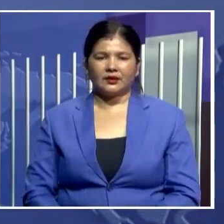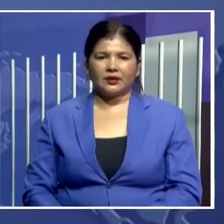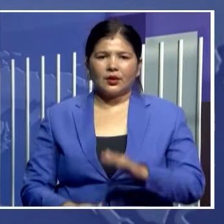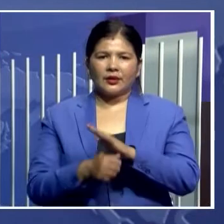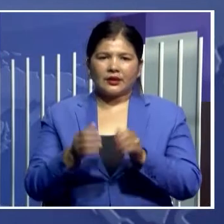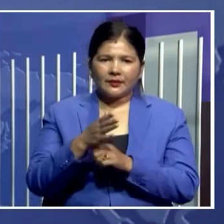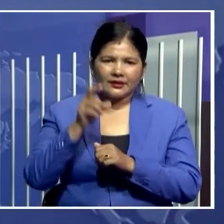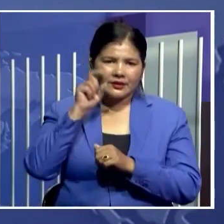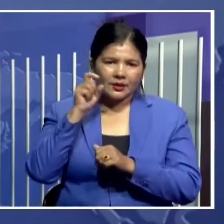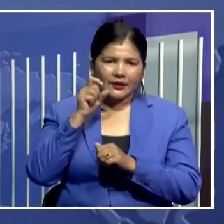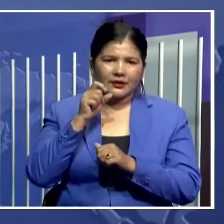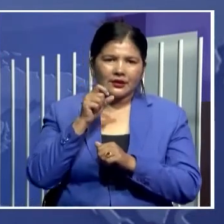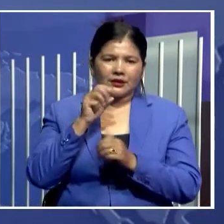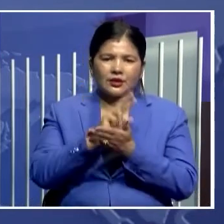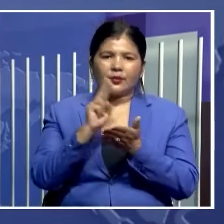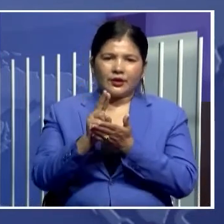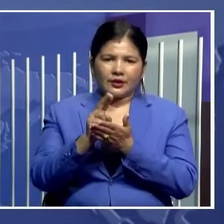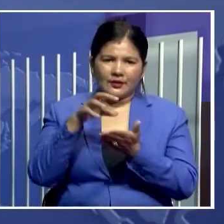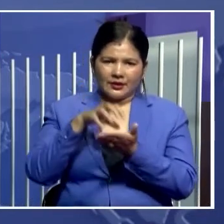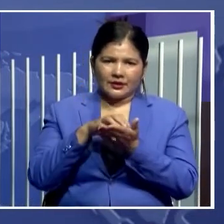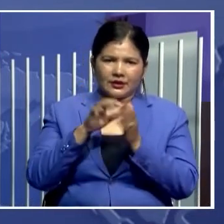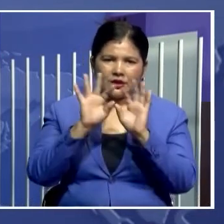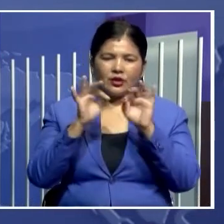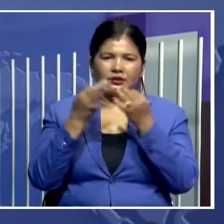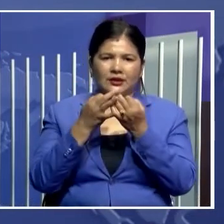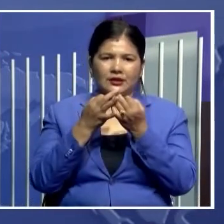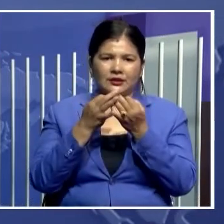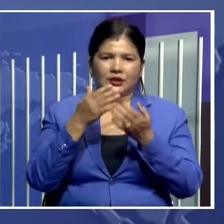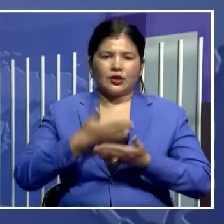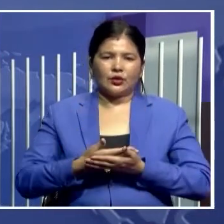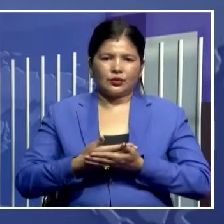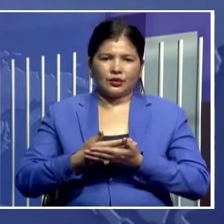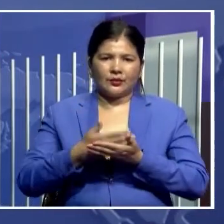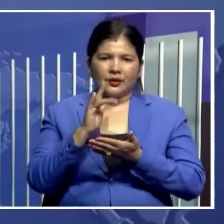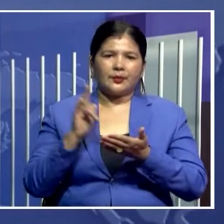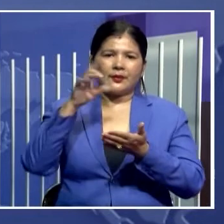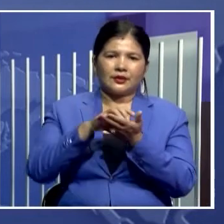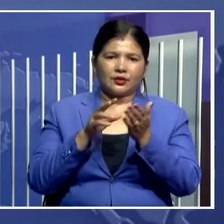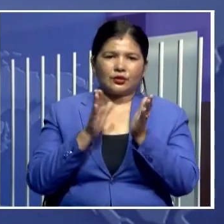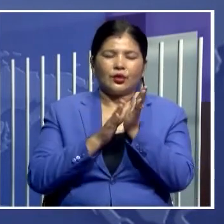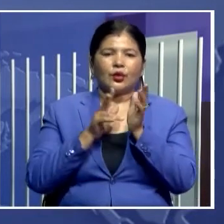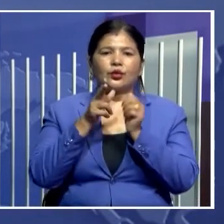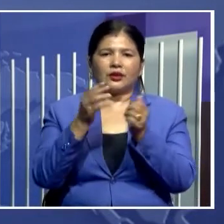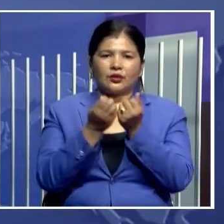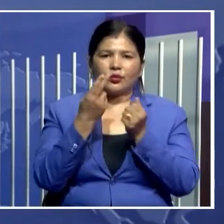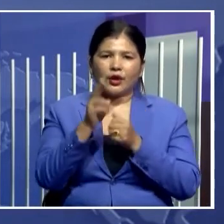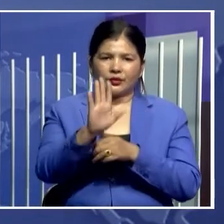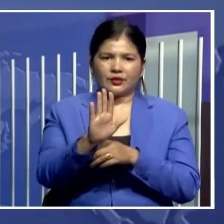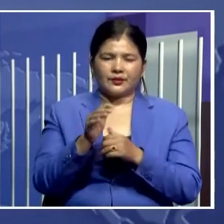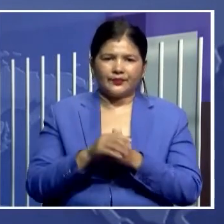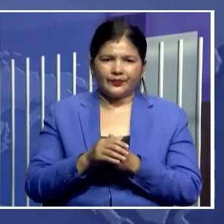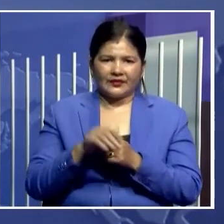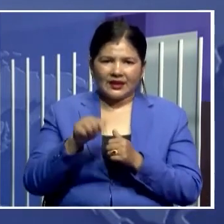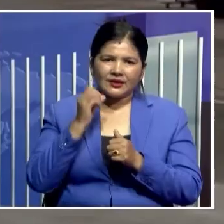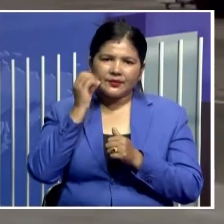प्रधानमन्त्री शेरबहादुर देउवाले भैरवास्थित अन्तर्राष्ट्रिय गौतम बुद्ध अन्तर्राष्ट्रिय विमानस्थलको उद्घाटन गर्नुभएको छ।